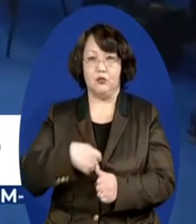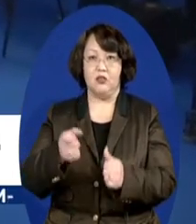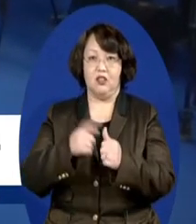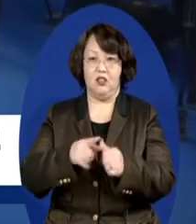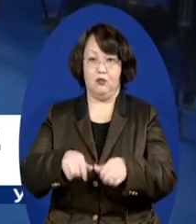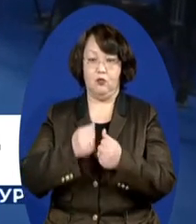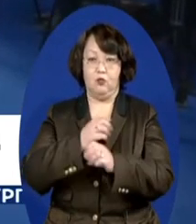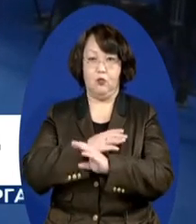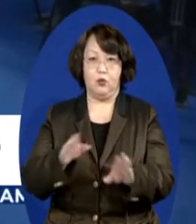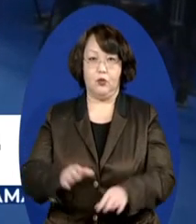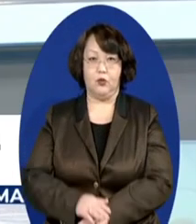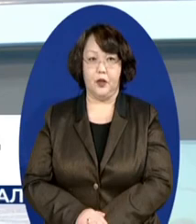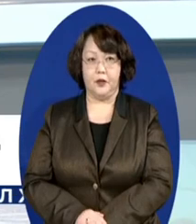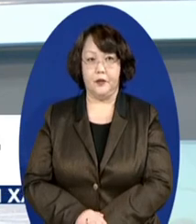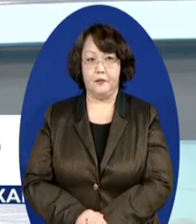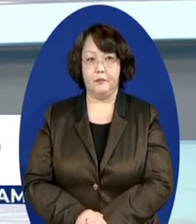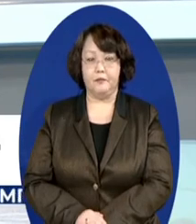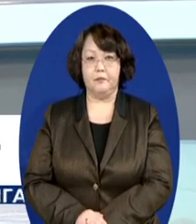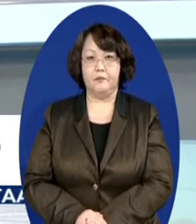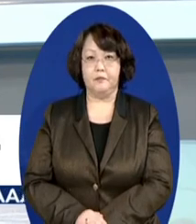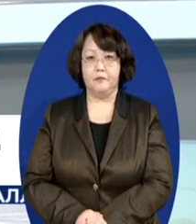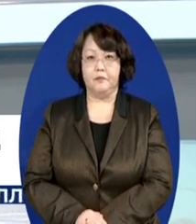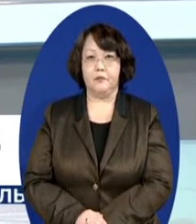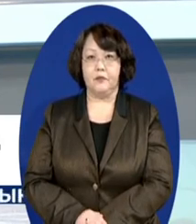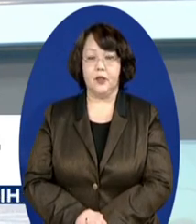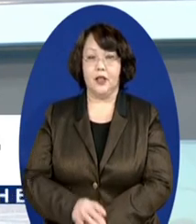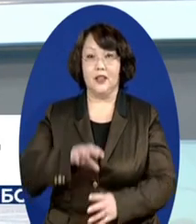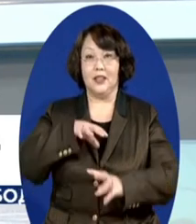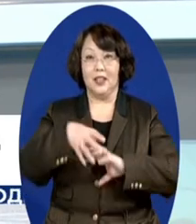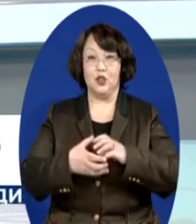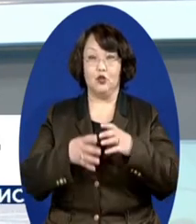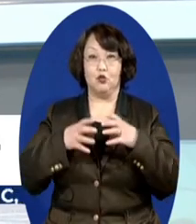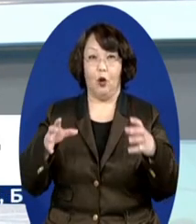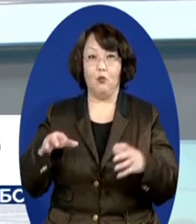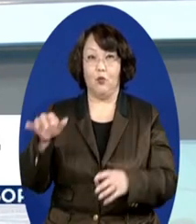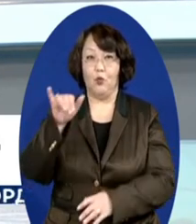зөрчигдөх ёсгүй гэж үзэж байгаа. Дэлхийн томоохон орнууд